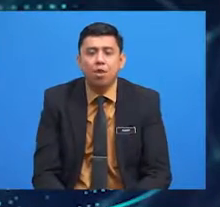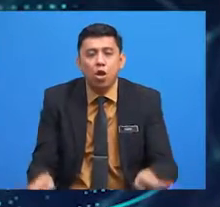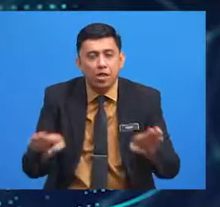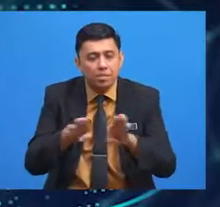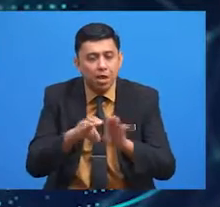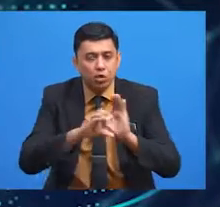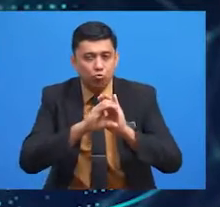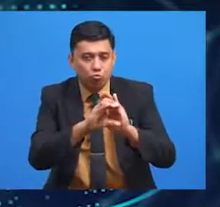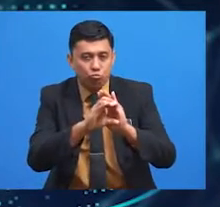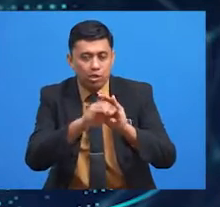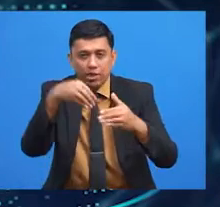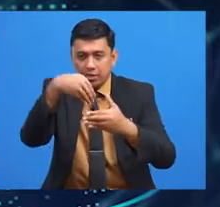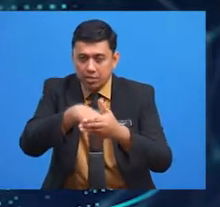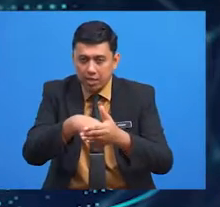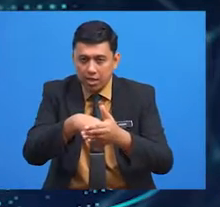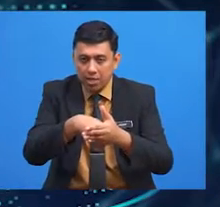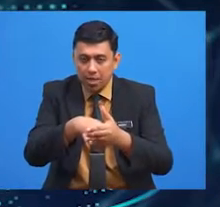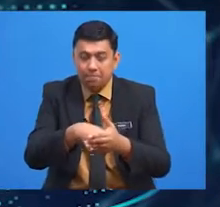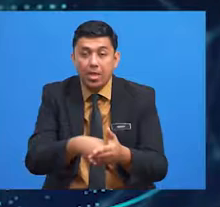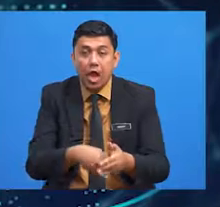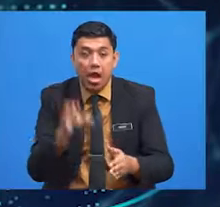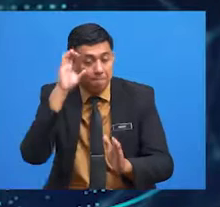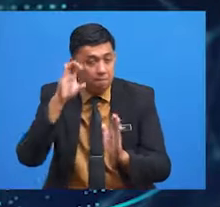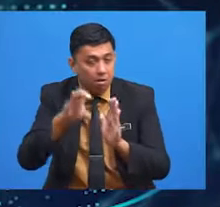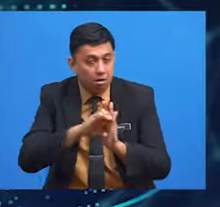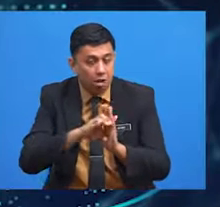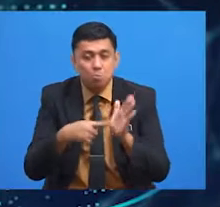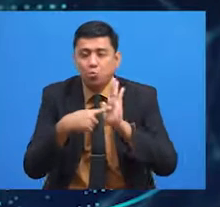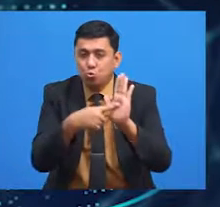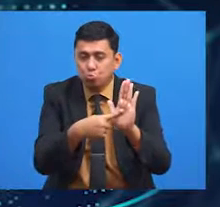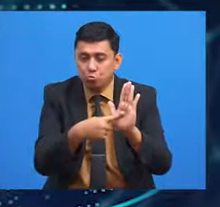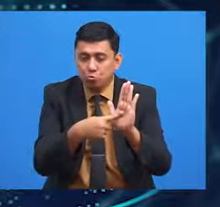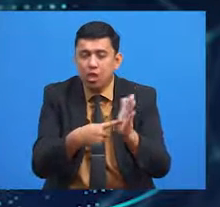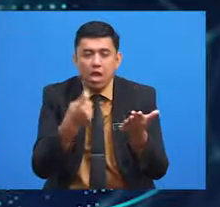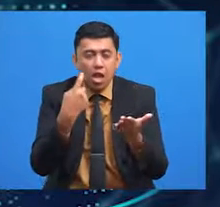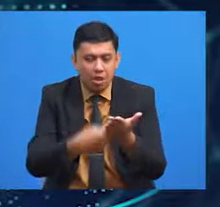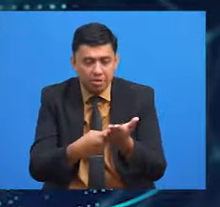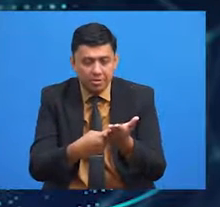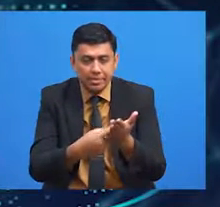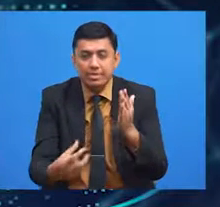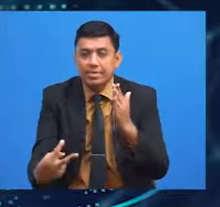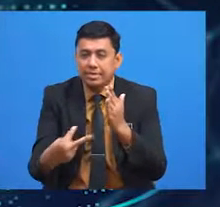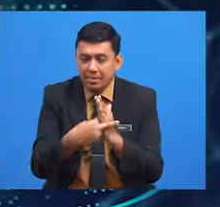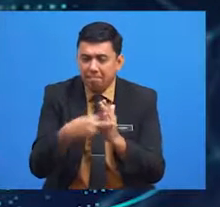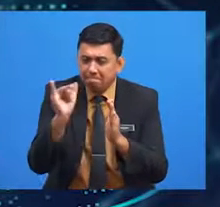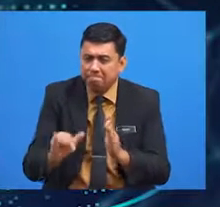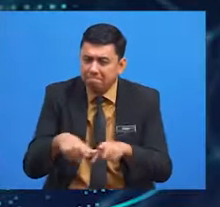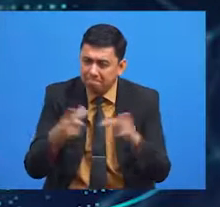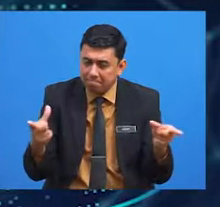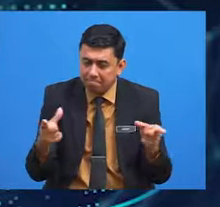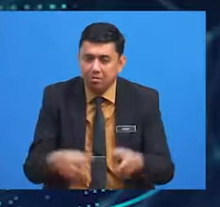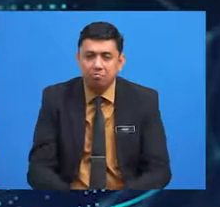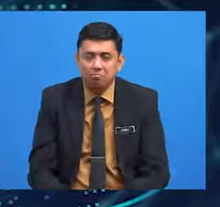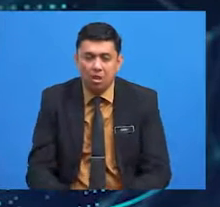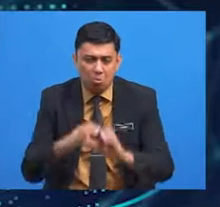Sebagai contoh, dalam paparan skrin di sebelah kanan saya menunjukkan harga tiket yang berbeza. Setiap